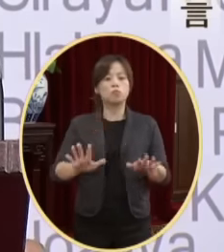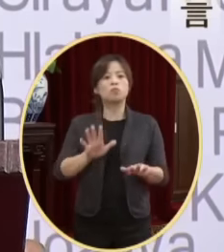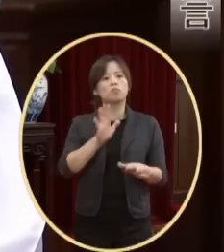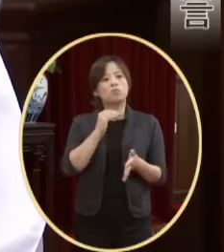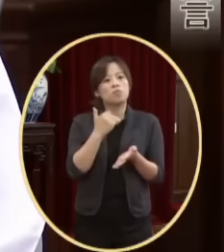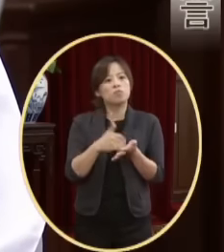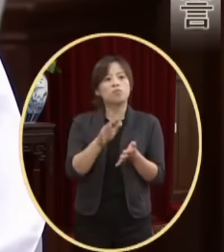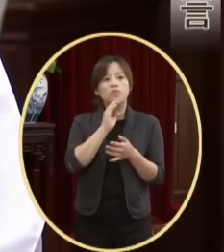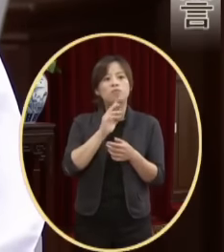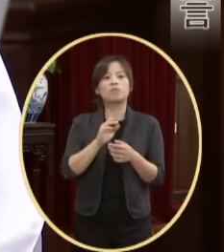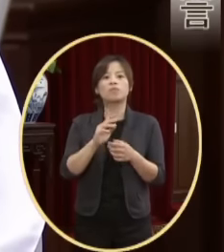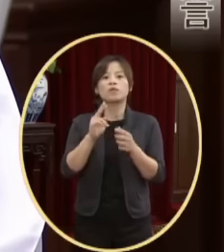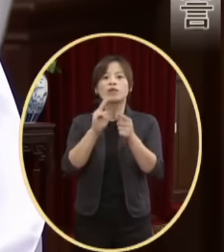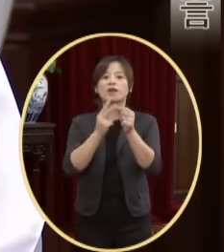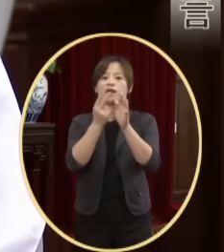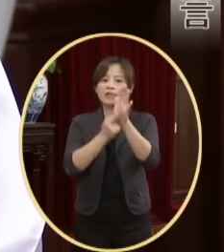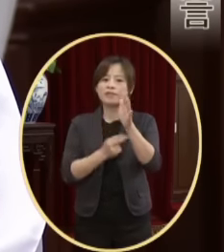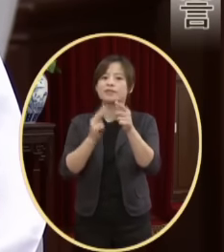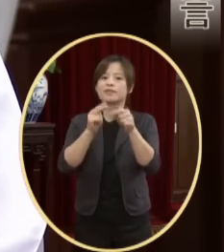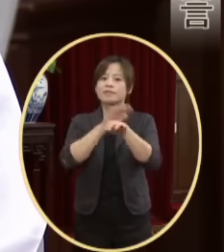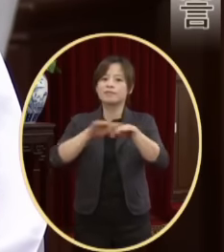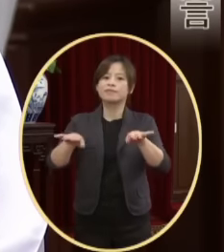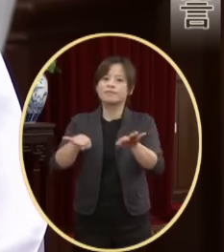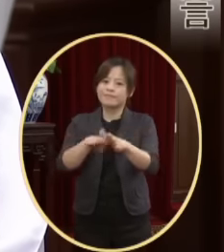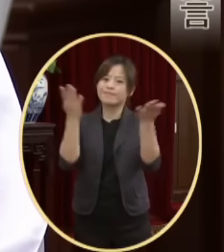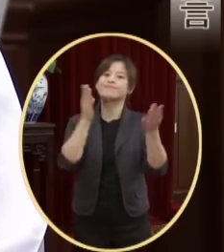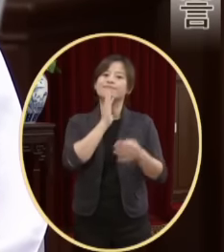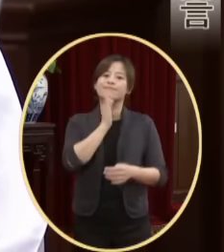个和解和谐的开始，